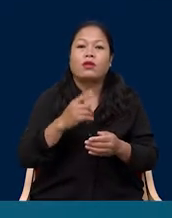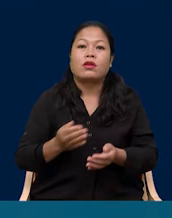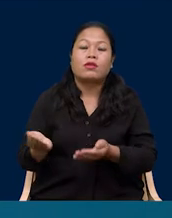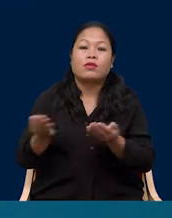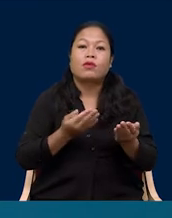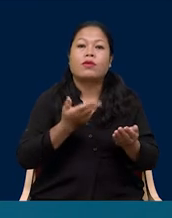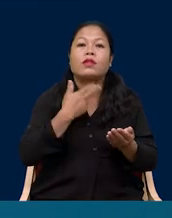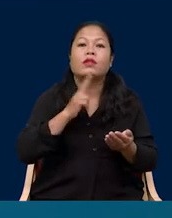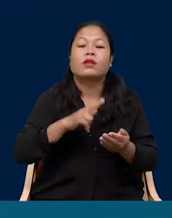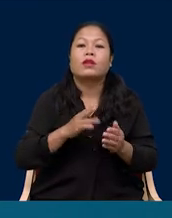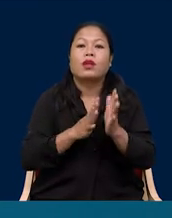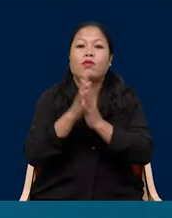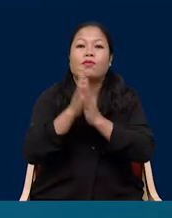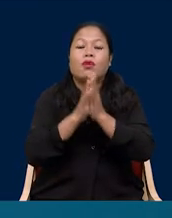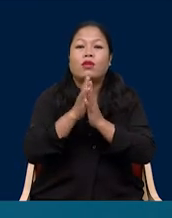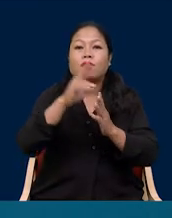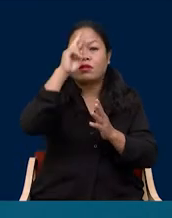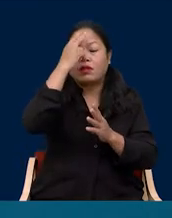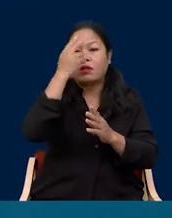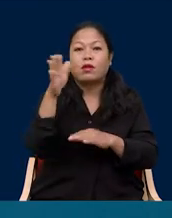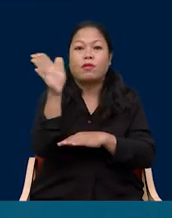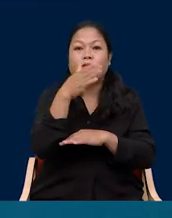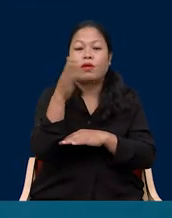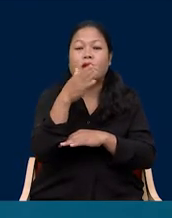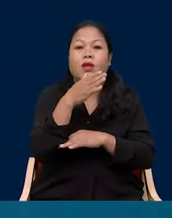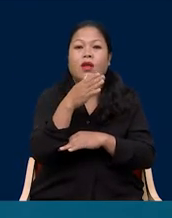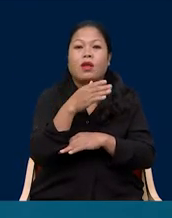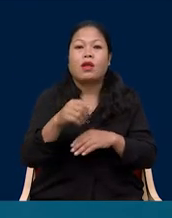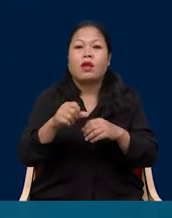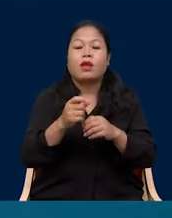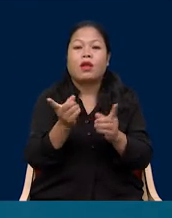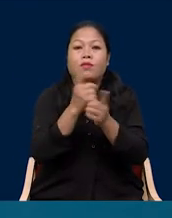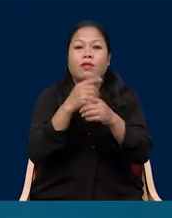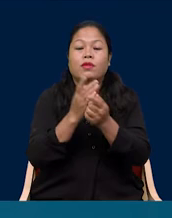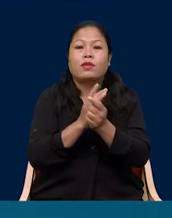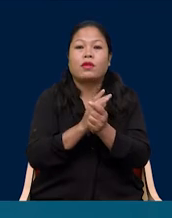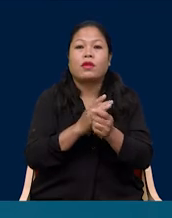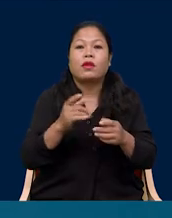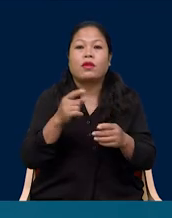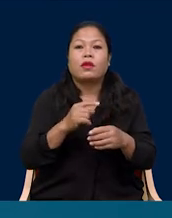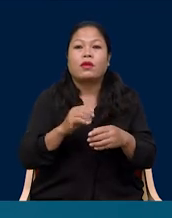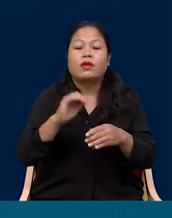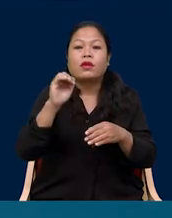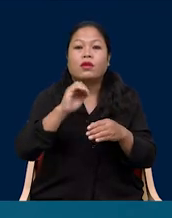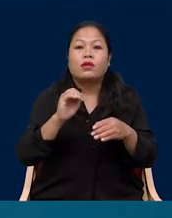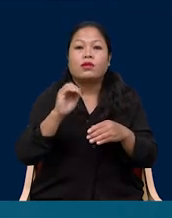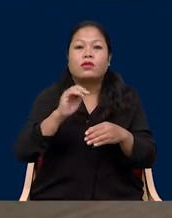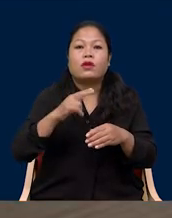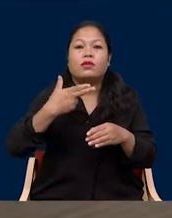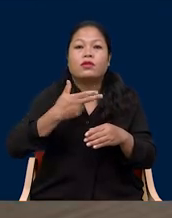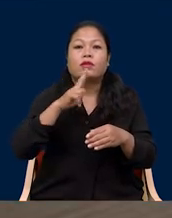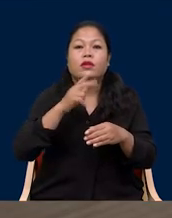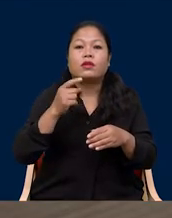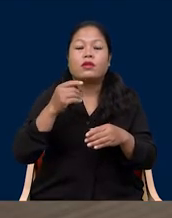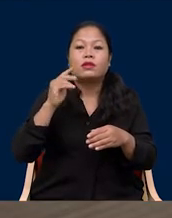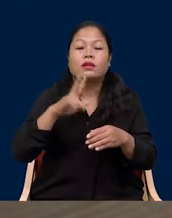सर्वप्रथम स्वागत गर्न चाहे वन तथा वातावरण मन्त्रालय जलवायु परिवर्तन व्यवस्थापन महाशाखा प्रमुख र सहसचिव